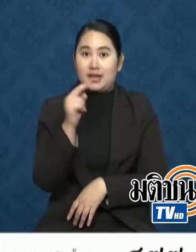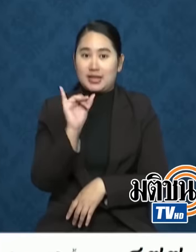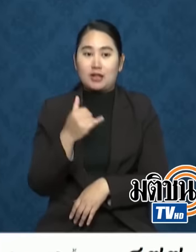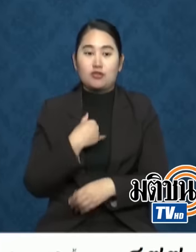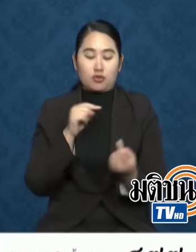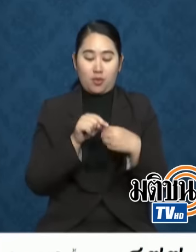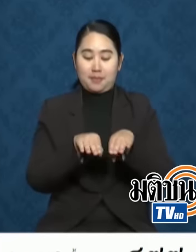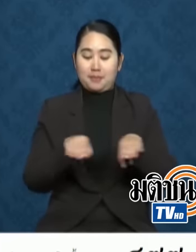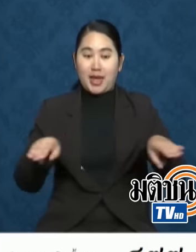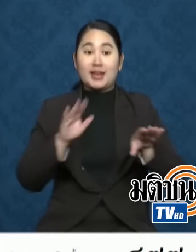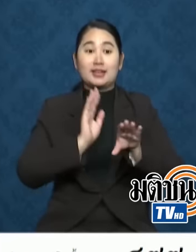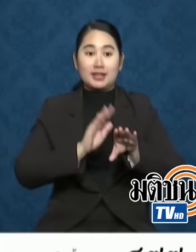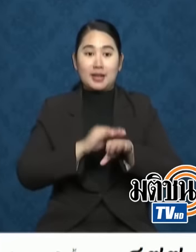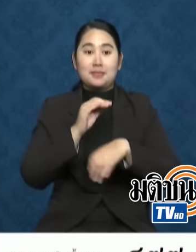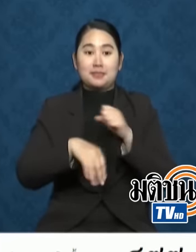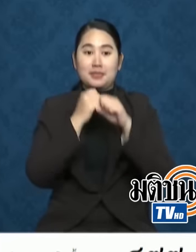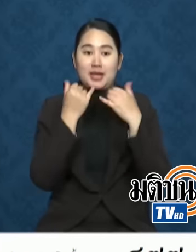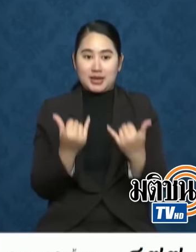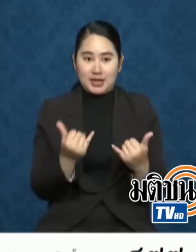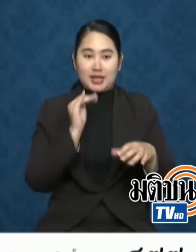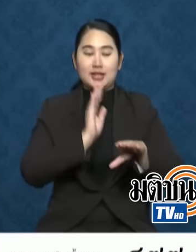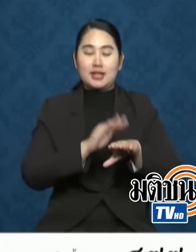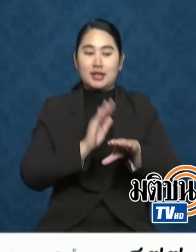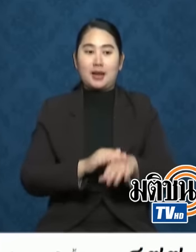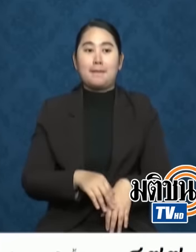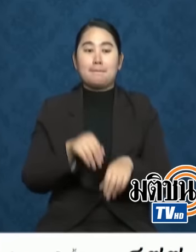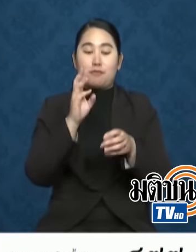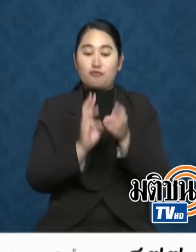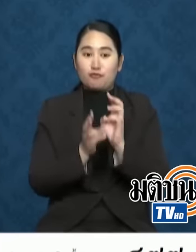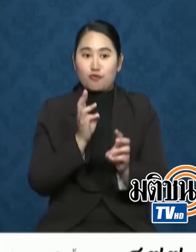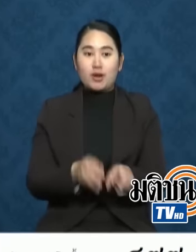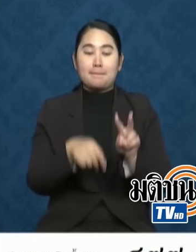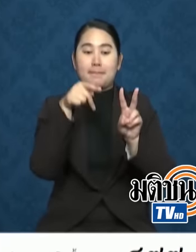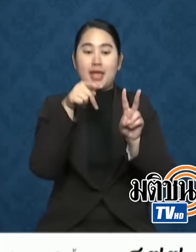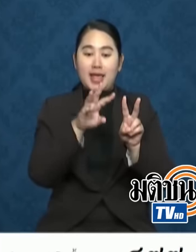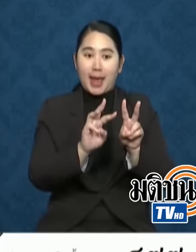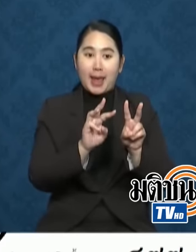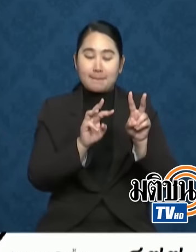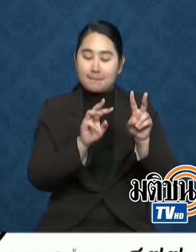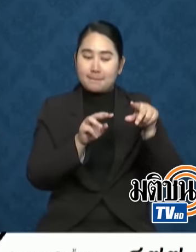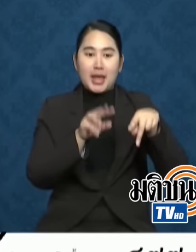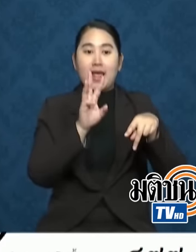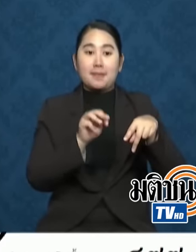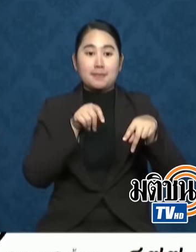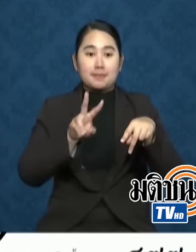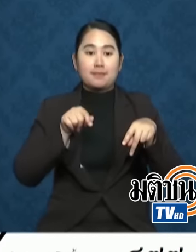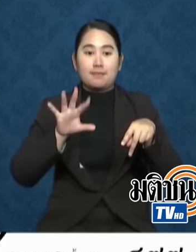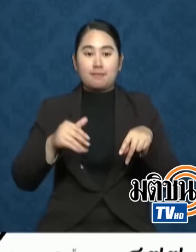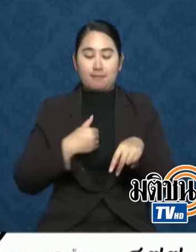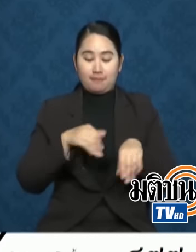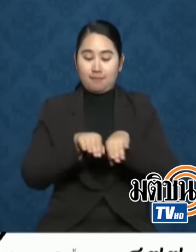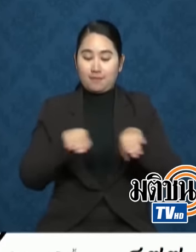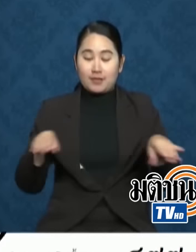จ้งเตือนปีนี้ท่านจะแจ้งเตือนประชาชนในประเด็น PM 2.5 อย่างไรและเกณฑ์คุณภาพอากาศท่านจะตั้งไว้ที่เท่า